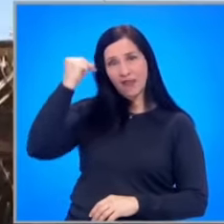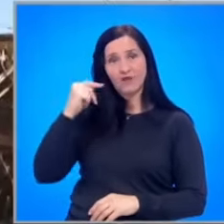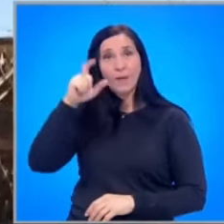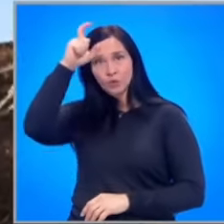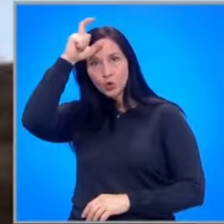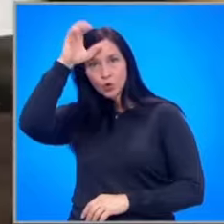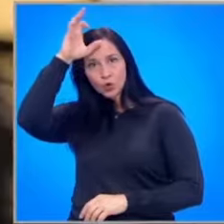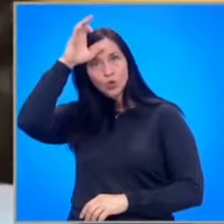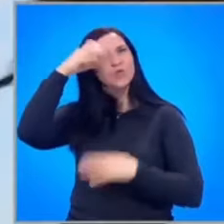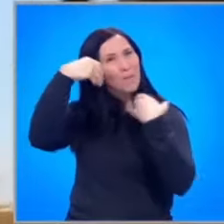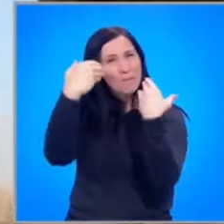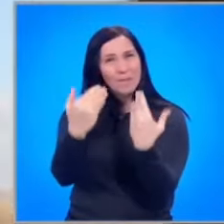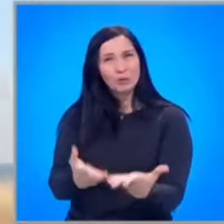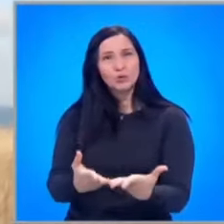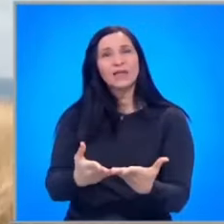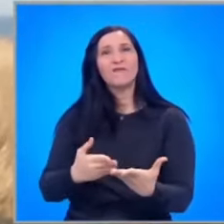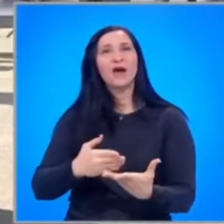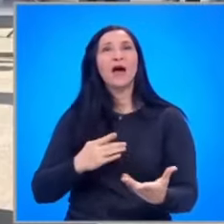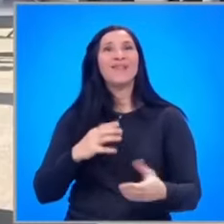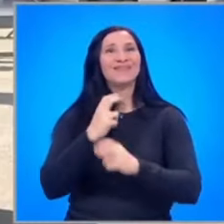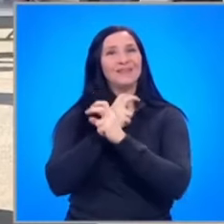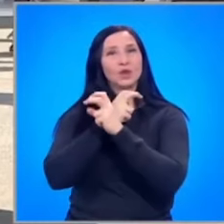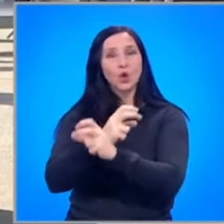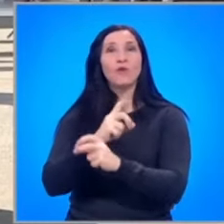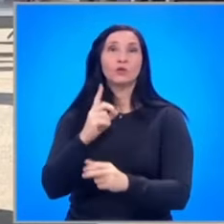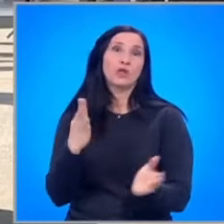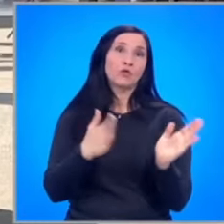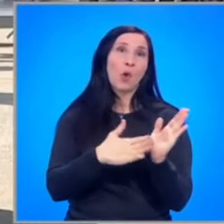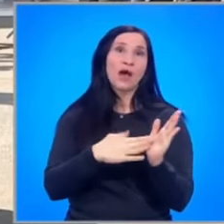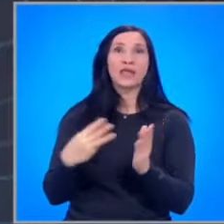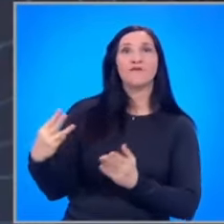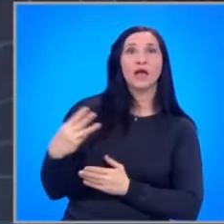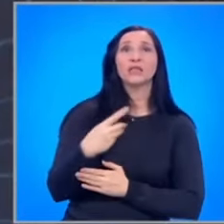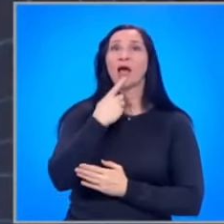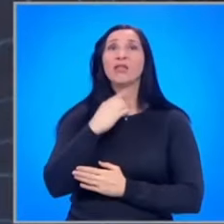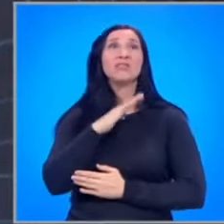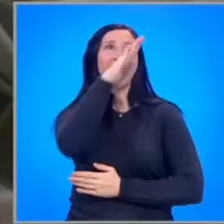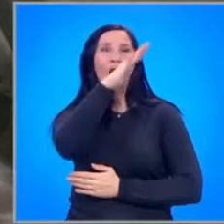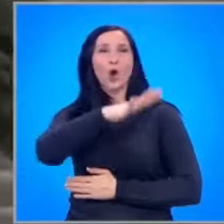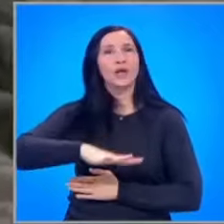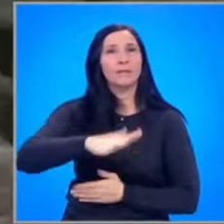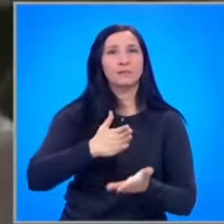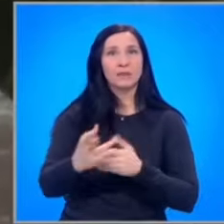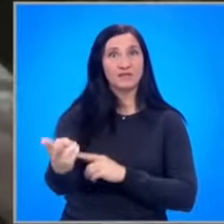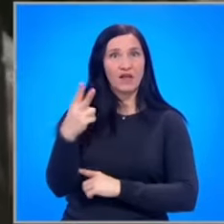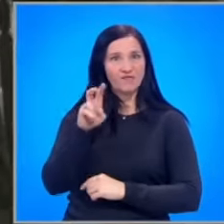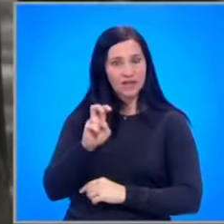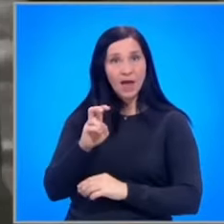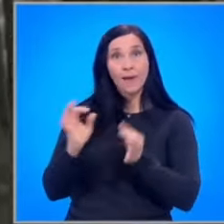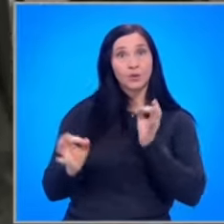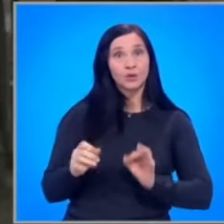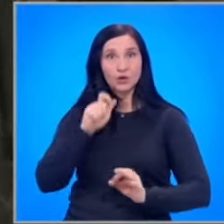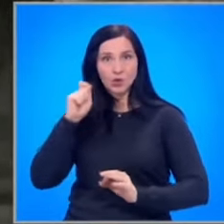Байрактар, доказали ефективността си в конфликта между Азербайджан и Армения за Нагорни Карабах през 2020. Но